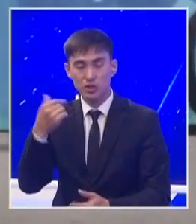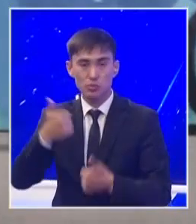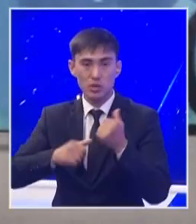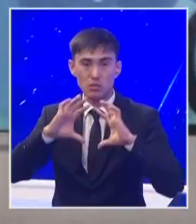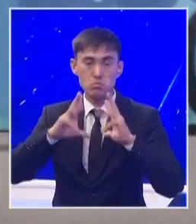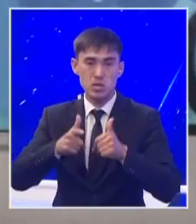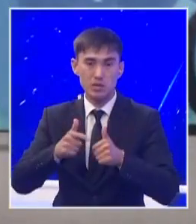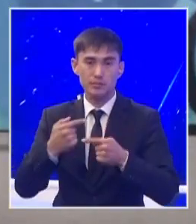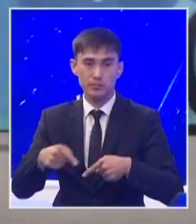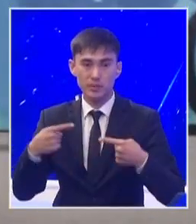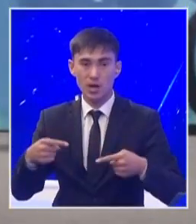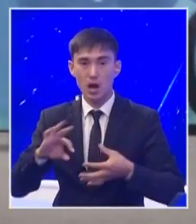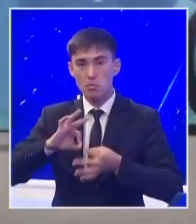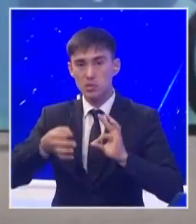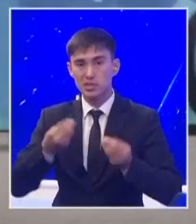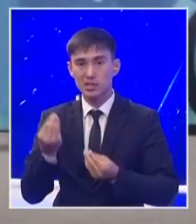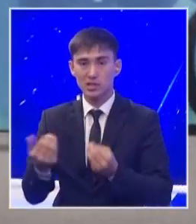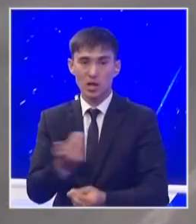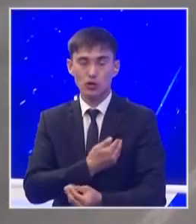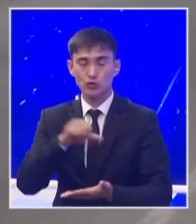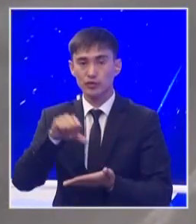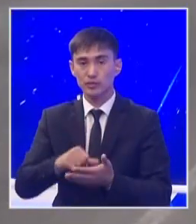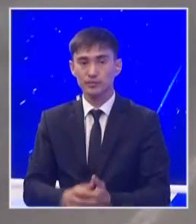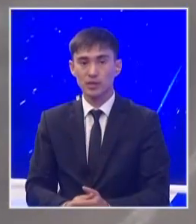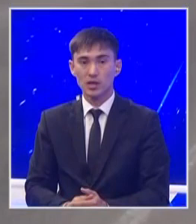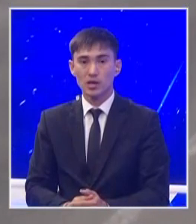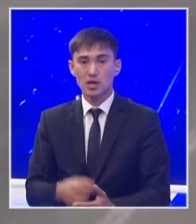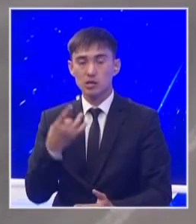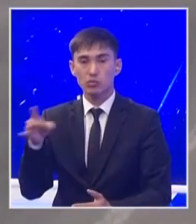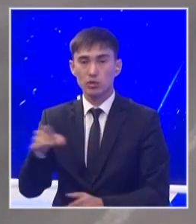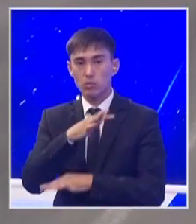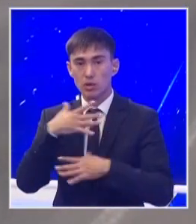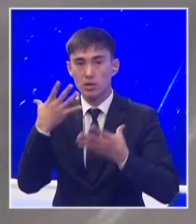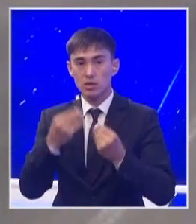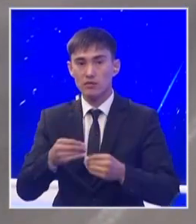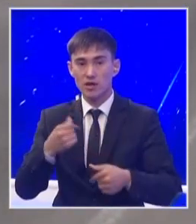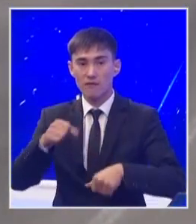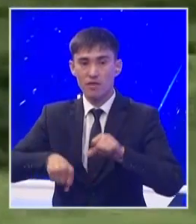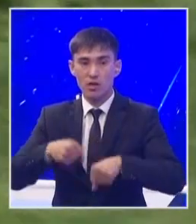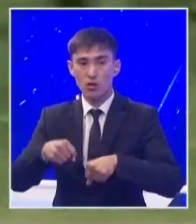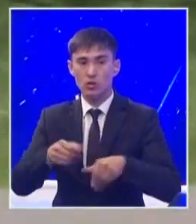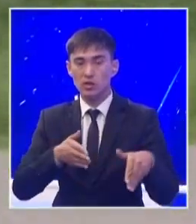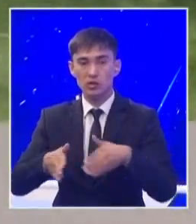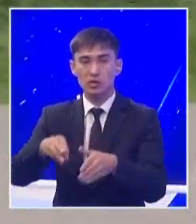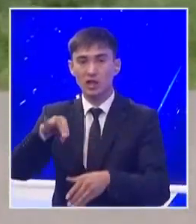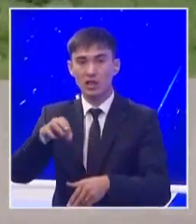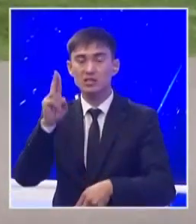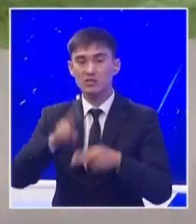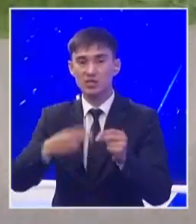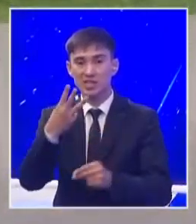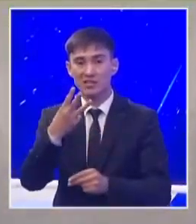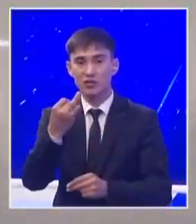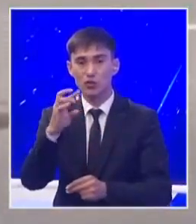мира. Олимпийские игры тоже хочу выиграть. Республиканская многодневная велогонка на шоссе в Талгаре завершится 3